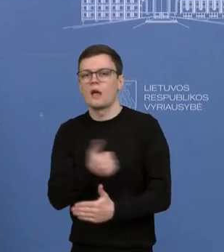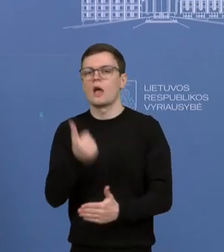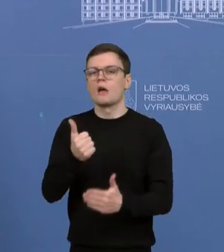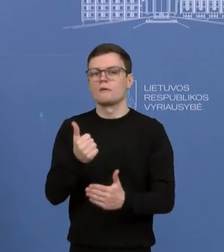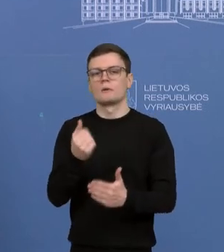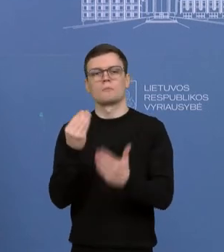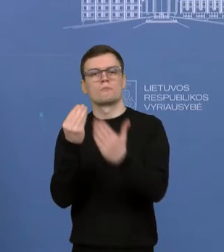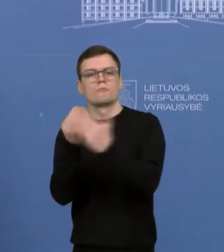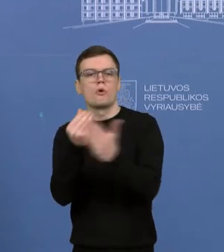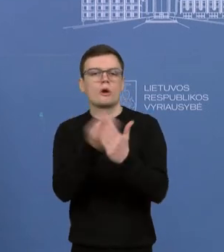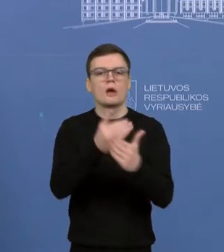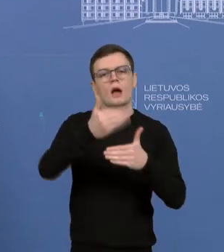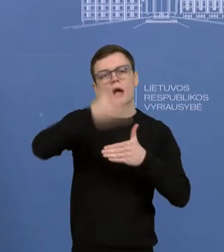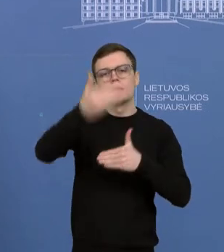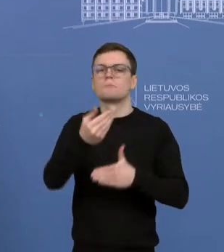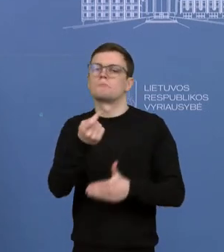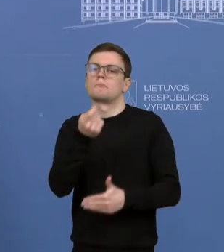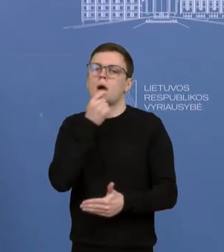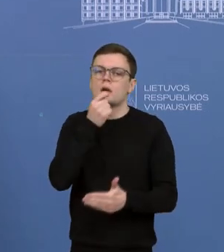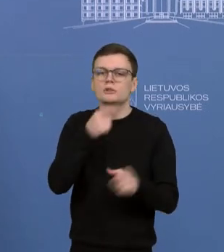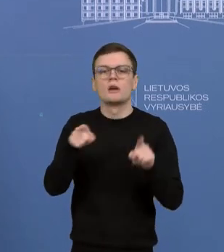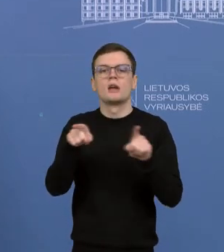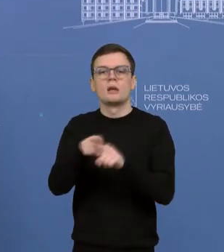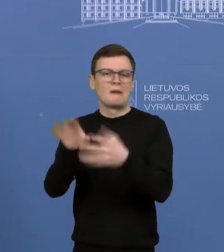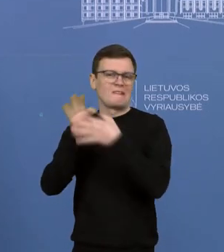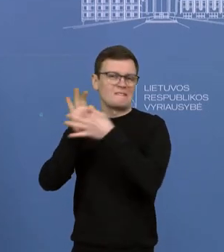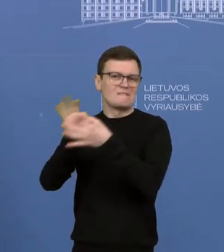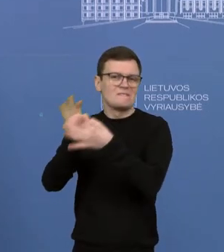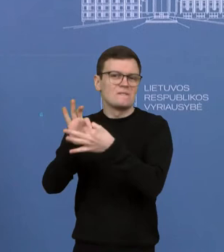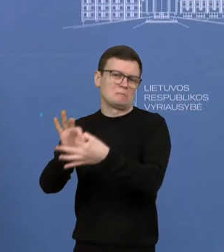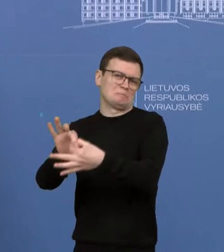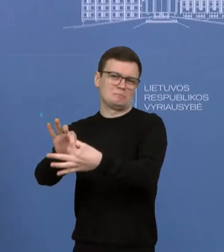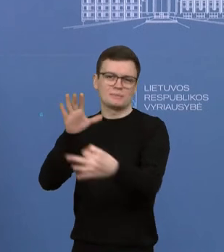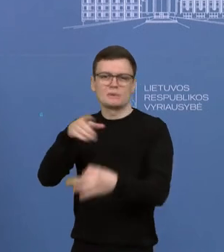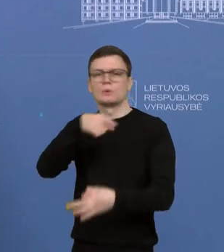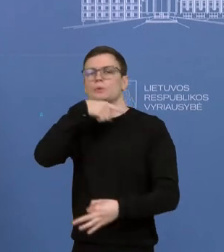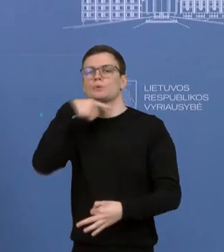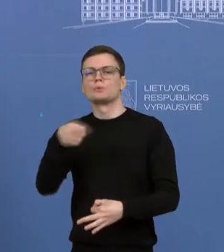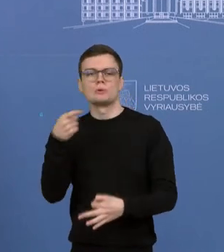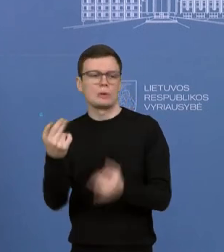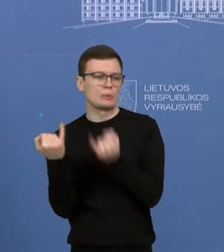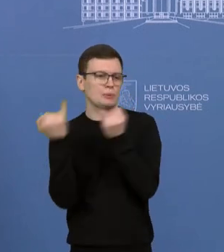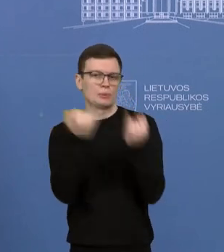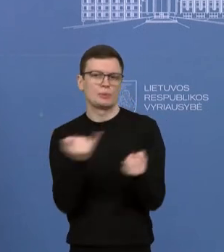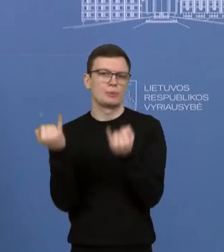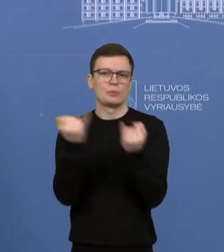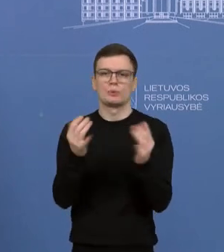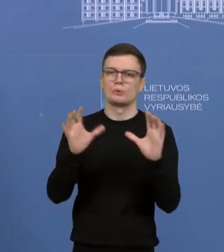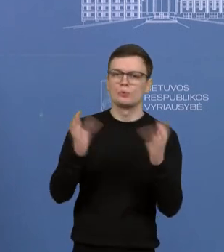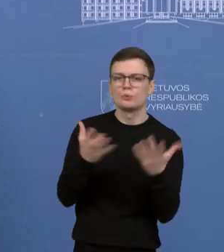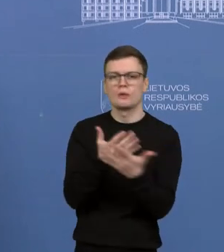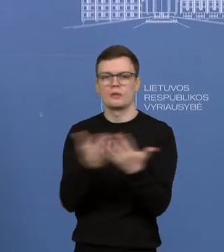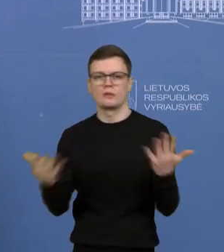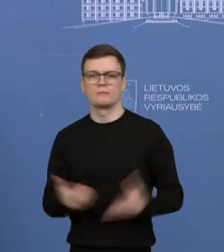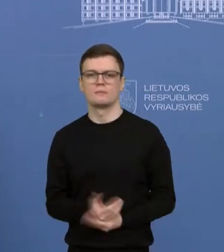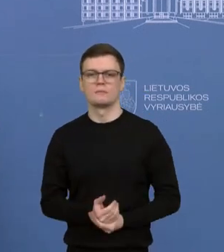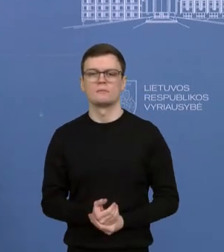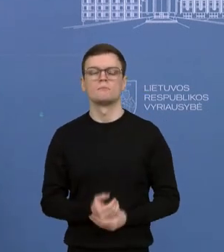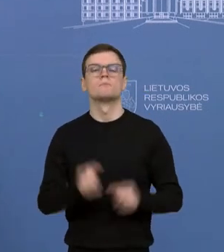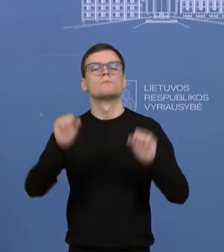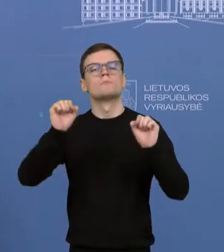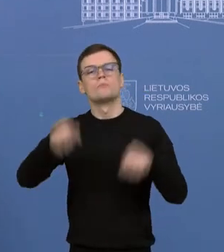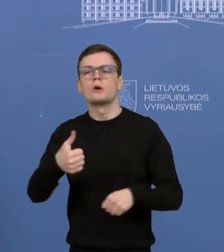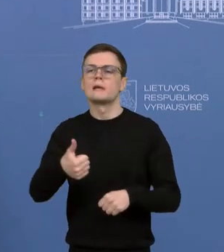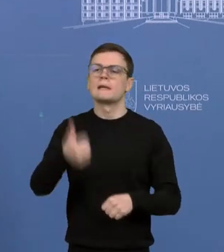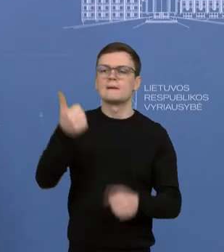būtų mažesnės, todėl, kad būtų mažesnė priklausomybė nuo Rusijos tiekiamų išteklių ir būtų galima labiau prognozuoti